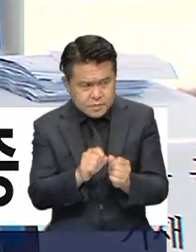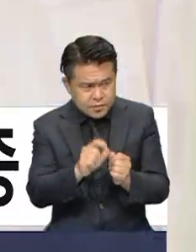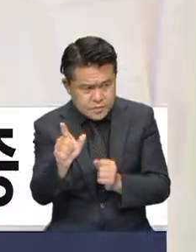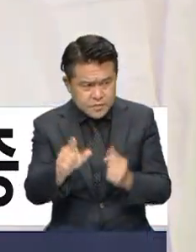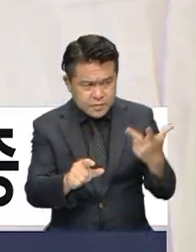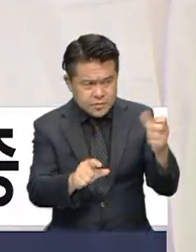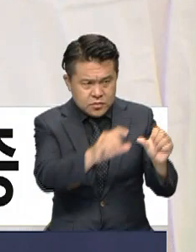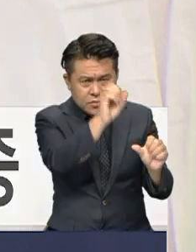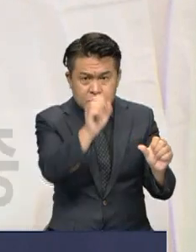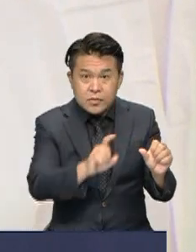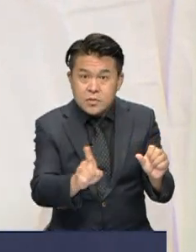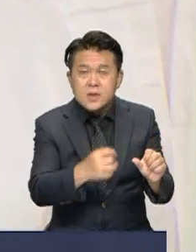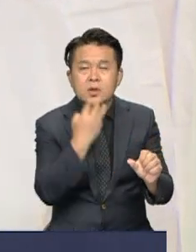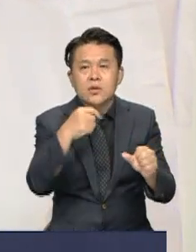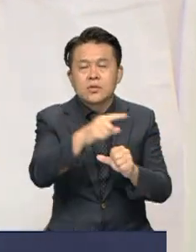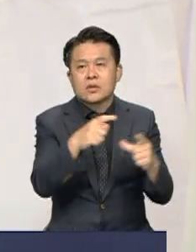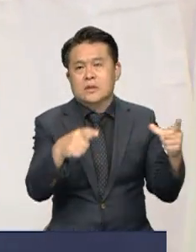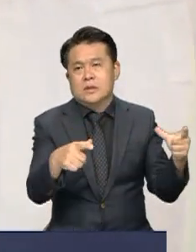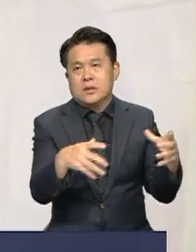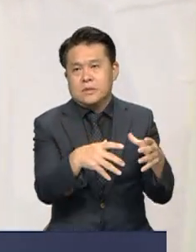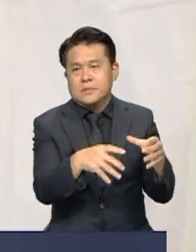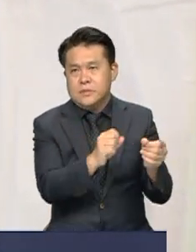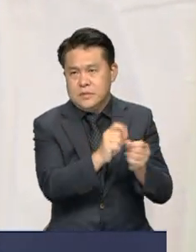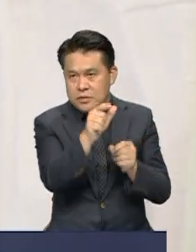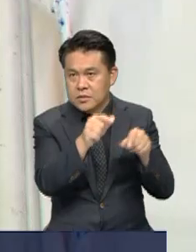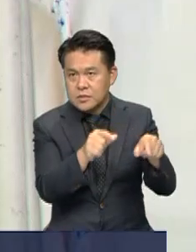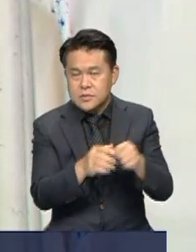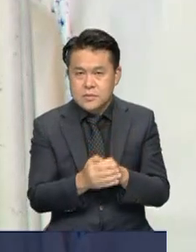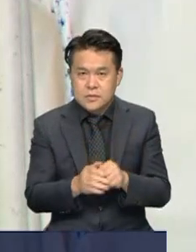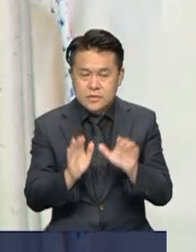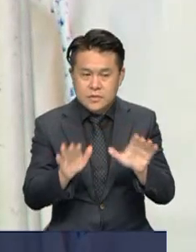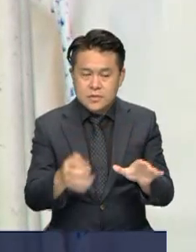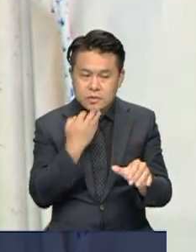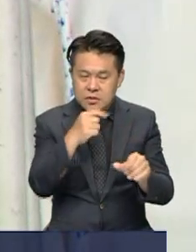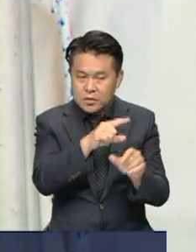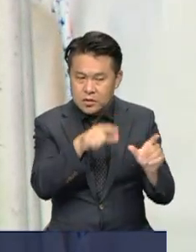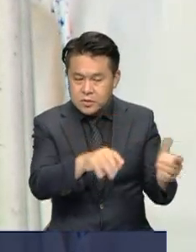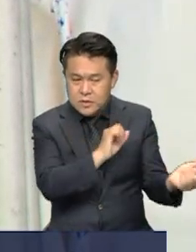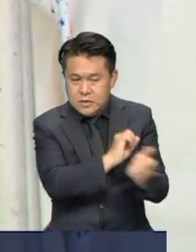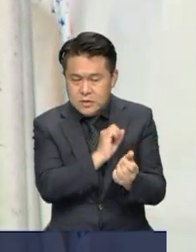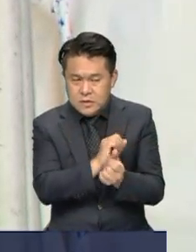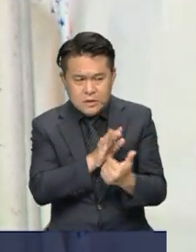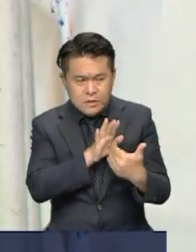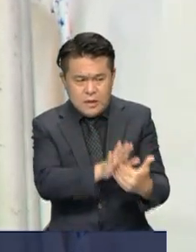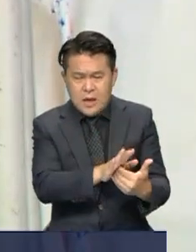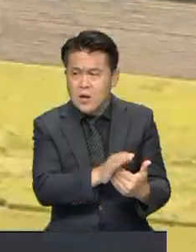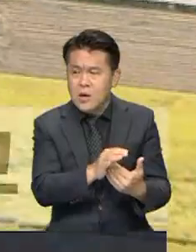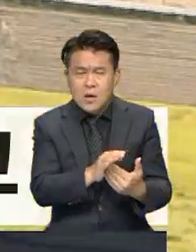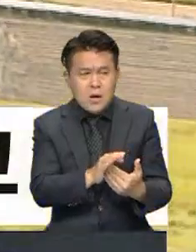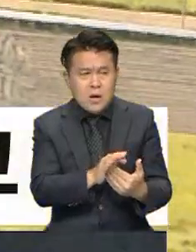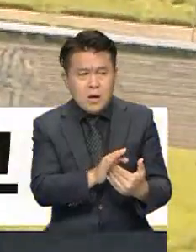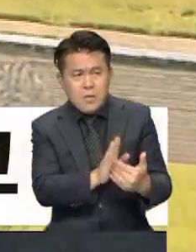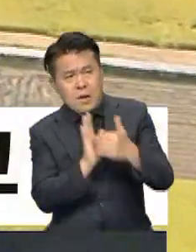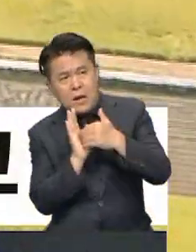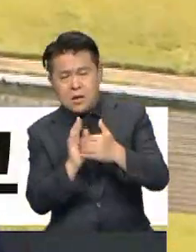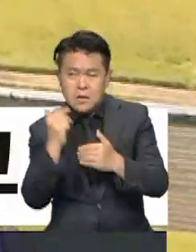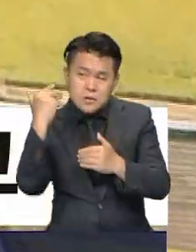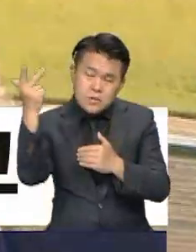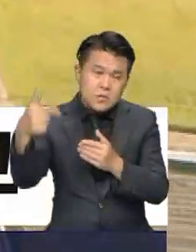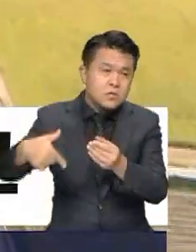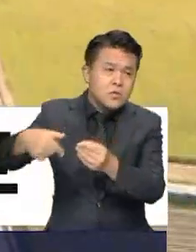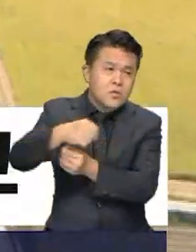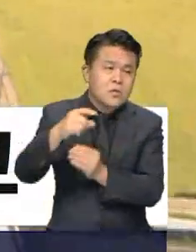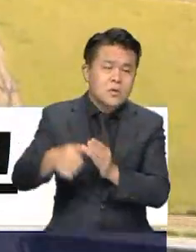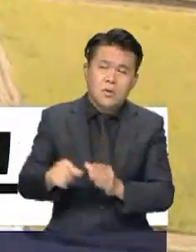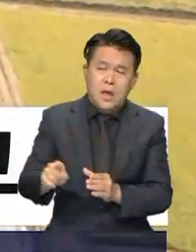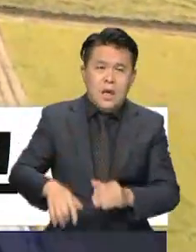75%가 수도권에 집중돼 있기 때문입니다. 방역당국은 수도권의 감염 확산세를 잡지 못한다면 일주일 앞으로 다가온 추석